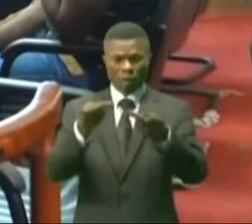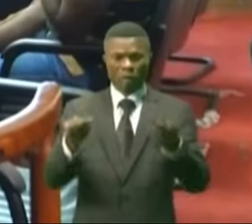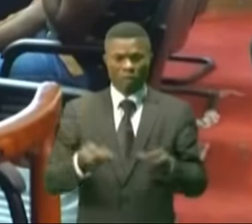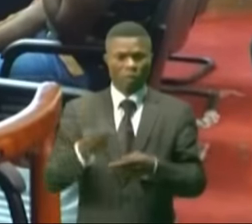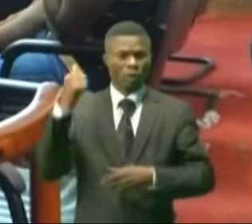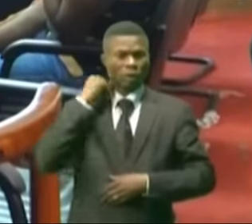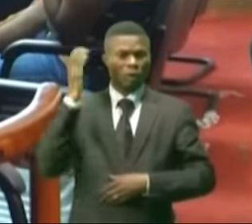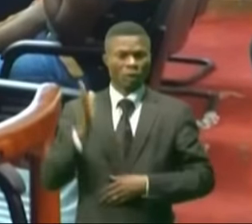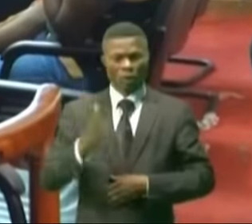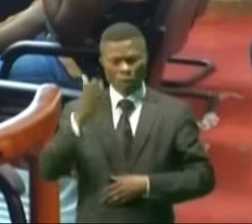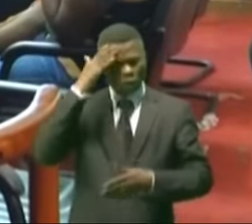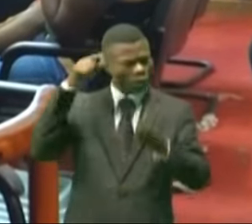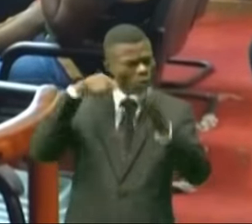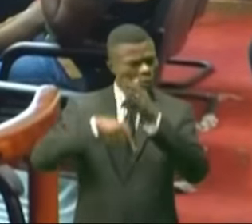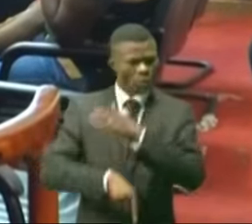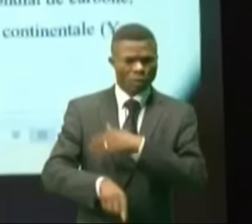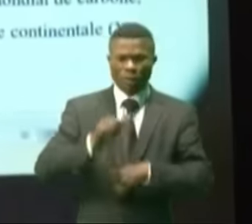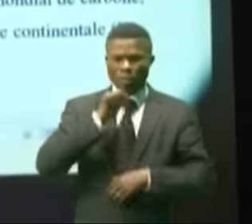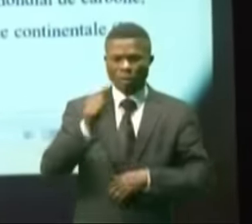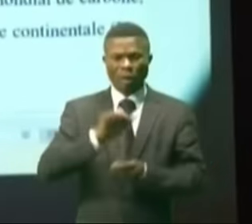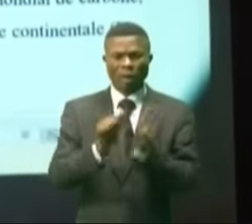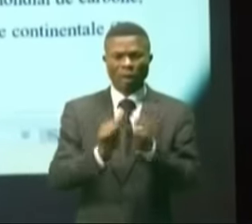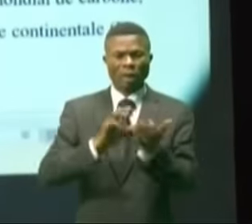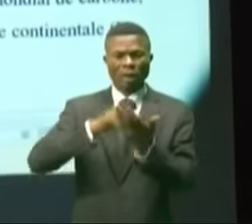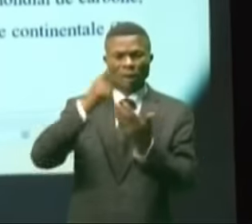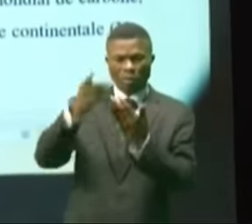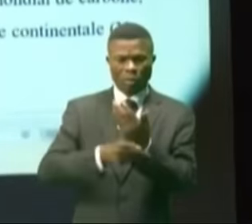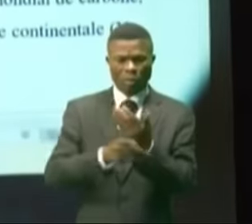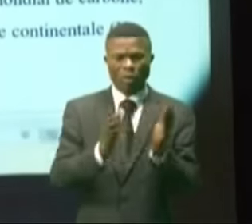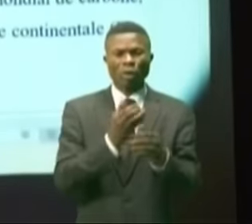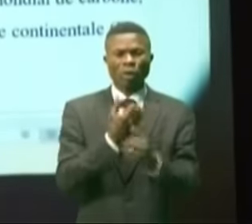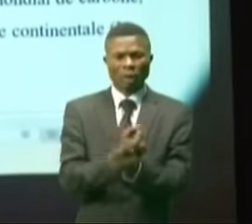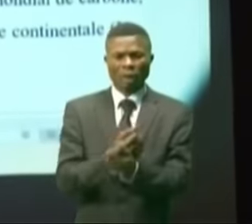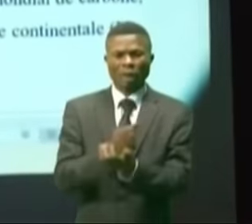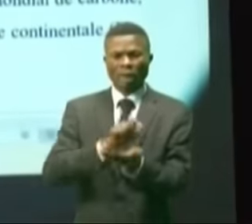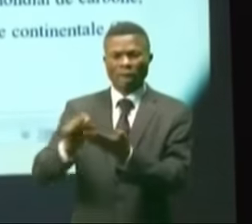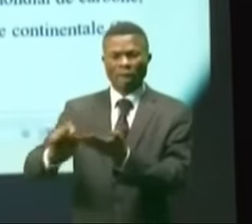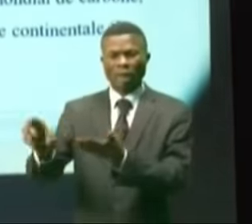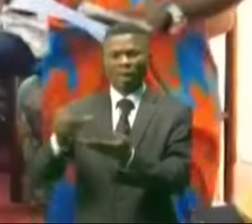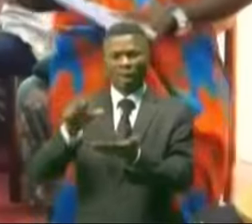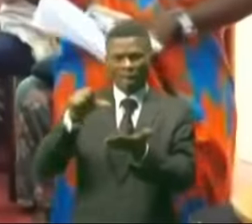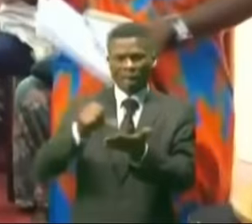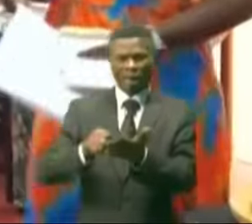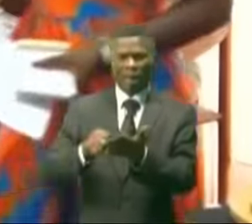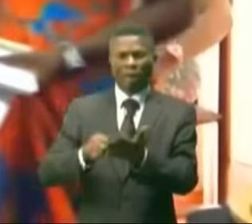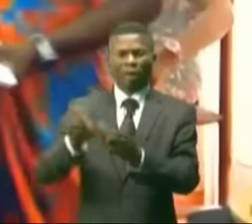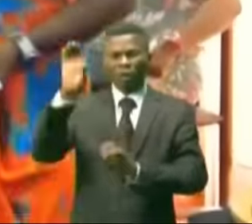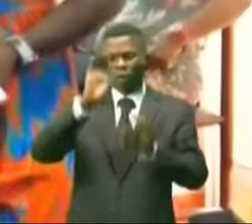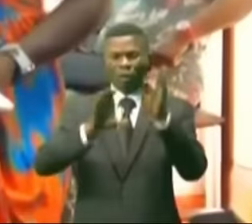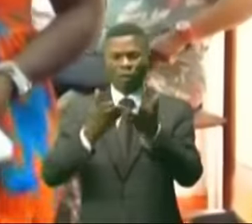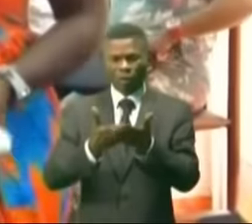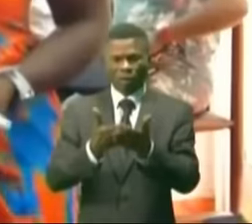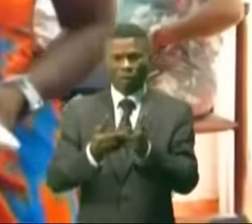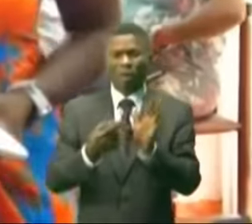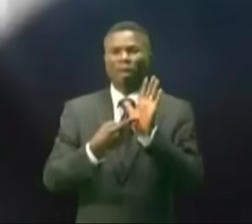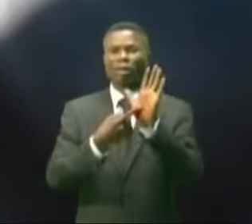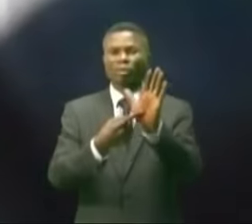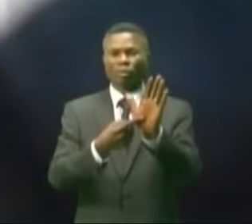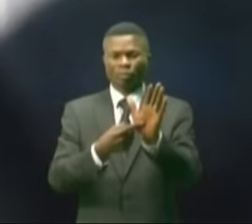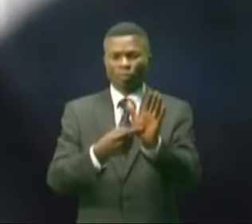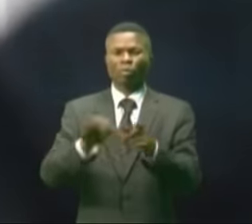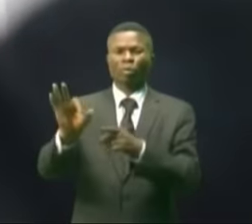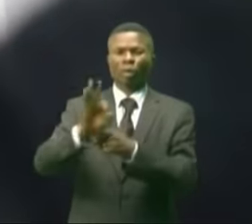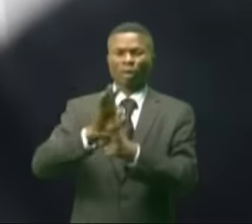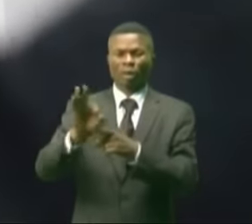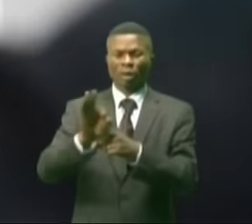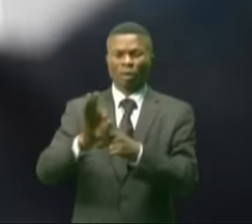ne maîtrisent pas les différents canaux à respecter pour rédiger un article scientifique. C'est ce qui justifie la tenue de